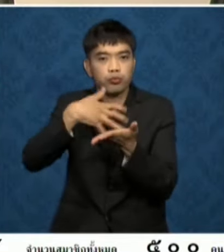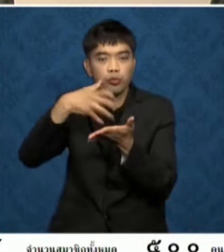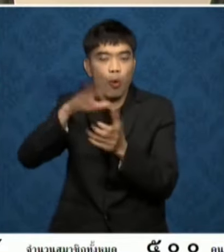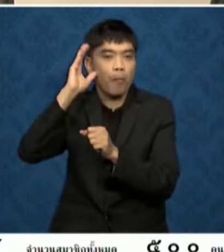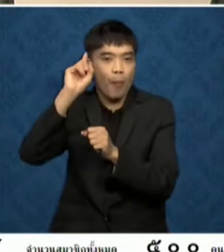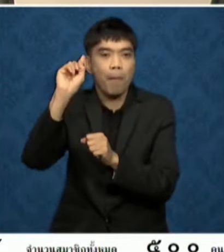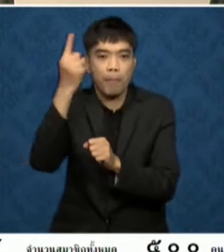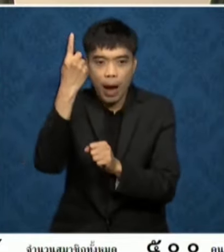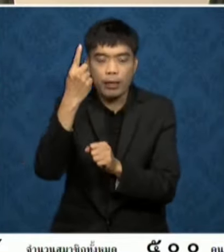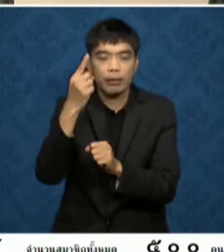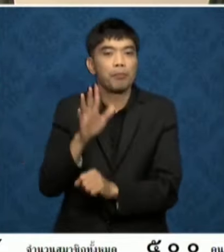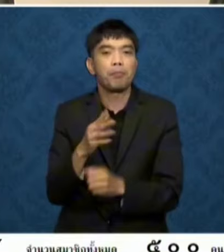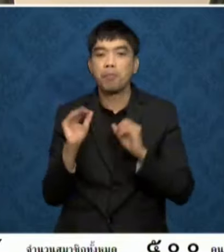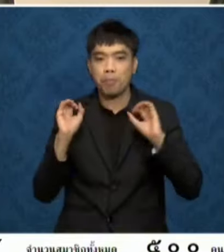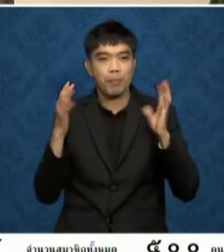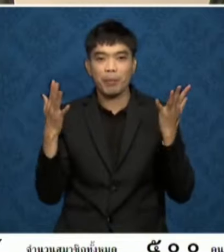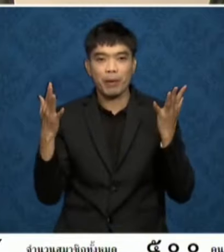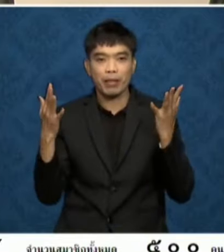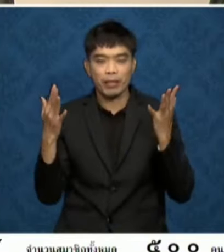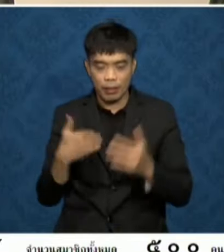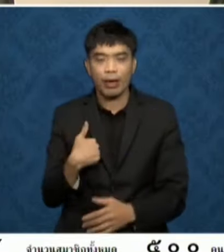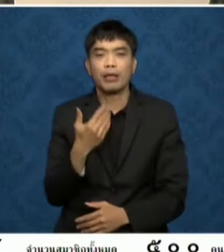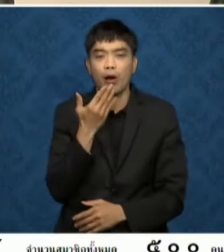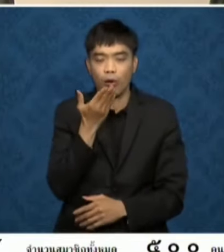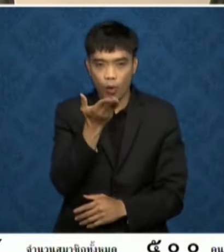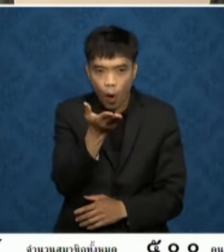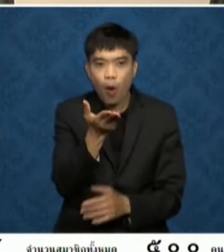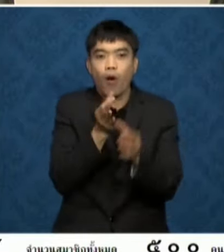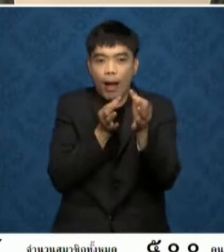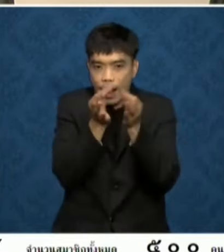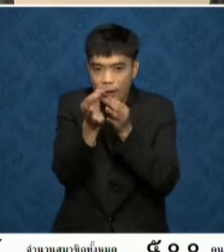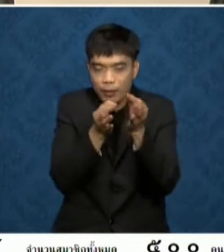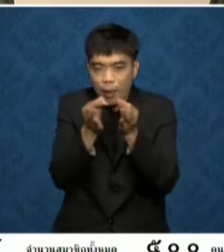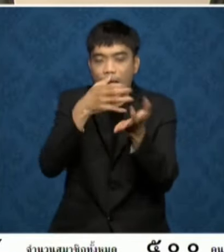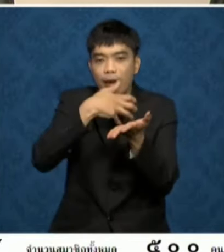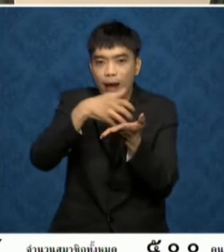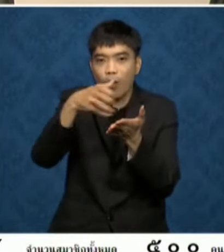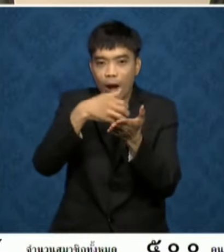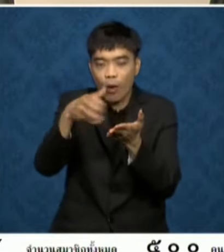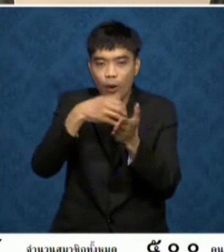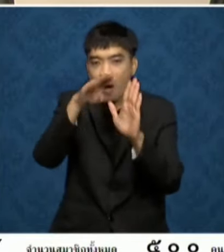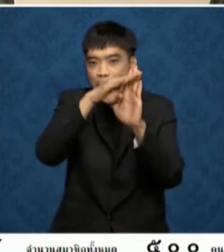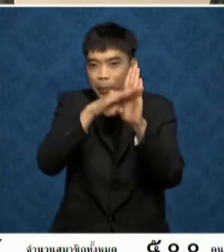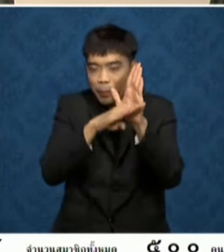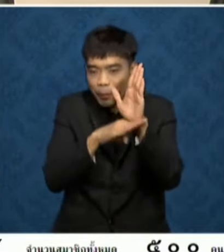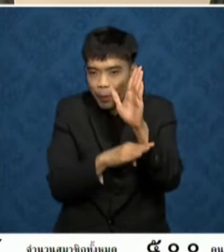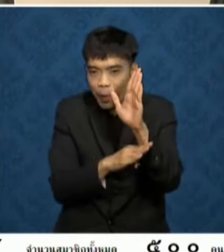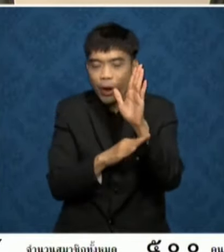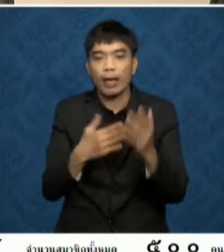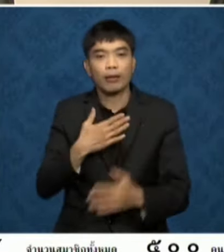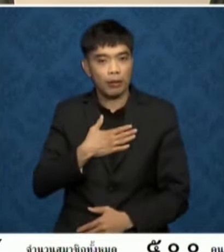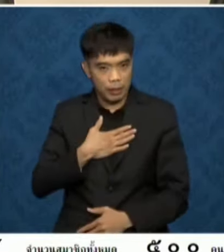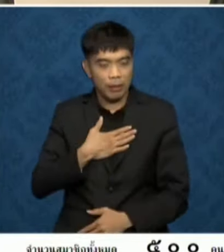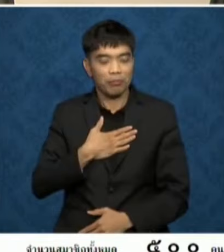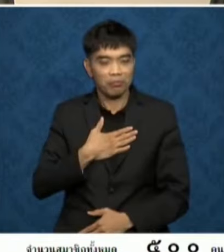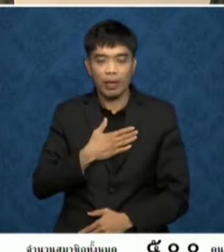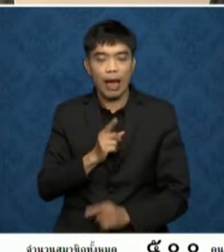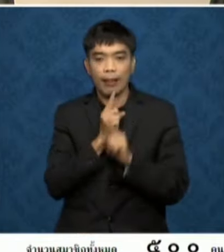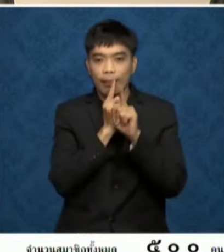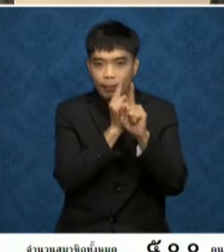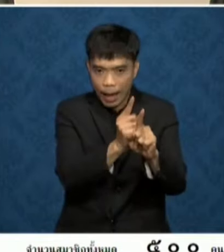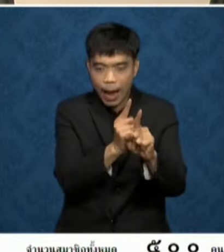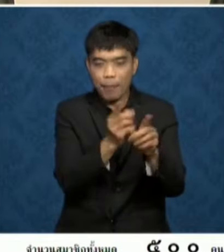คะเพราะฉะนั้นก็ขอชี้แจงตามข้อมูลที่ได้กล่าวไปแล้วก็ขอยืนยันตาม